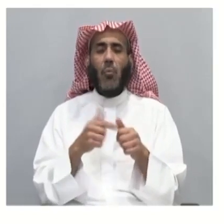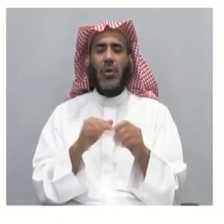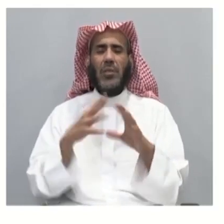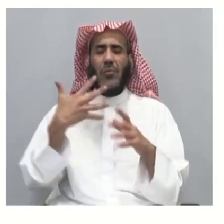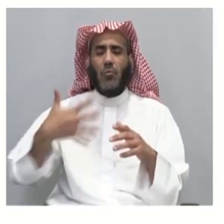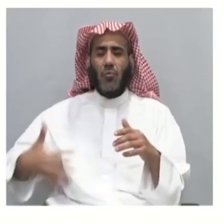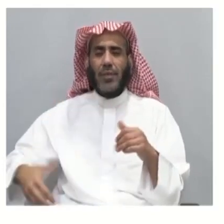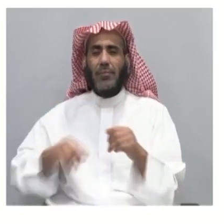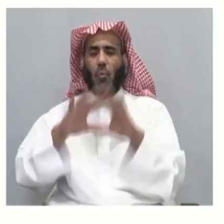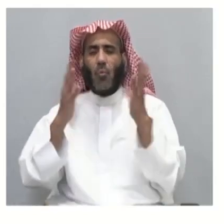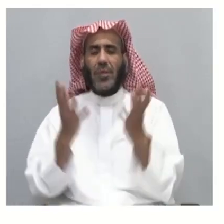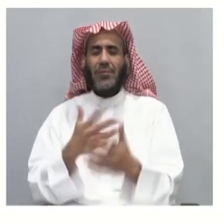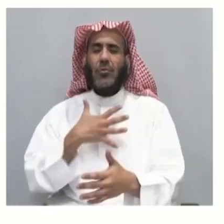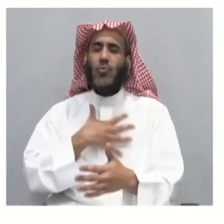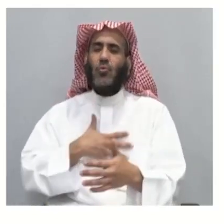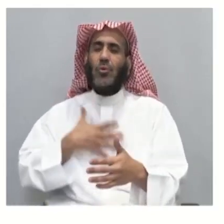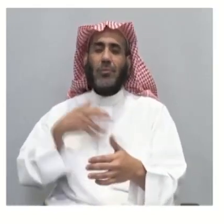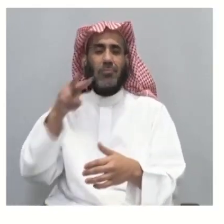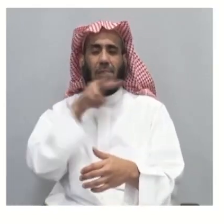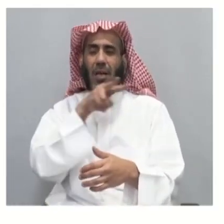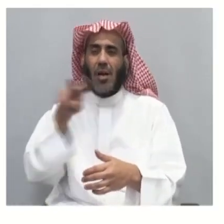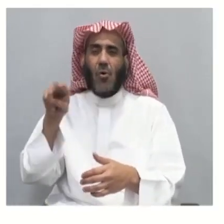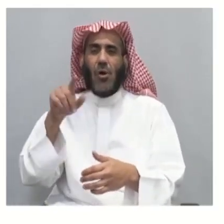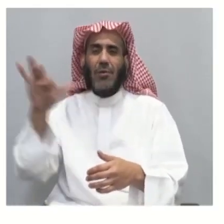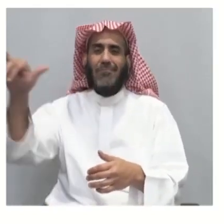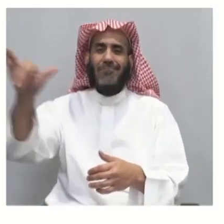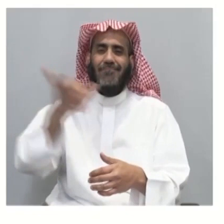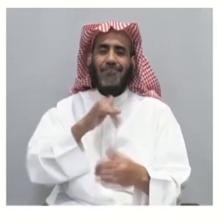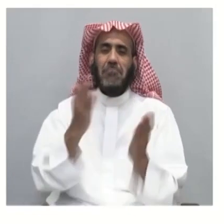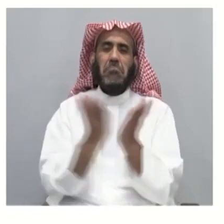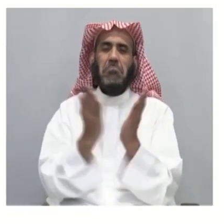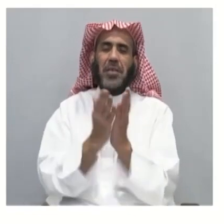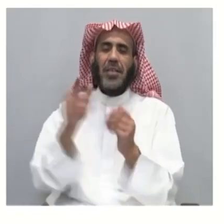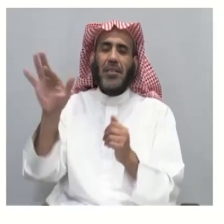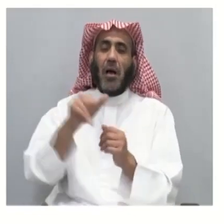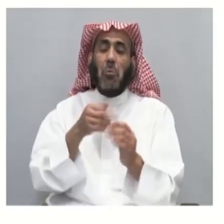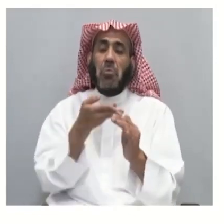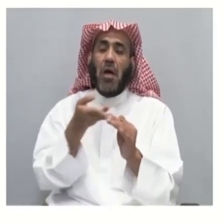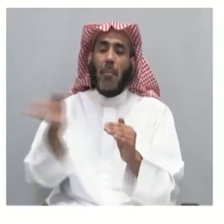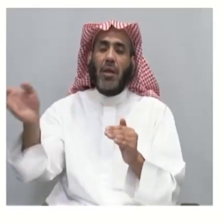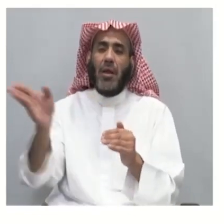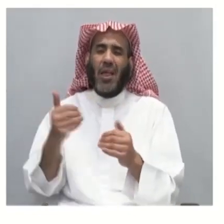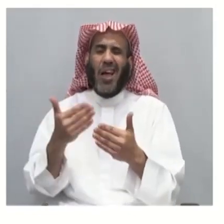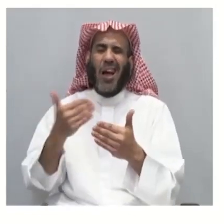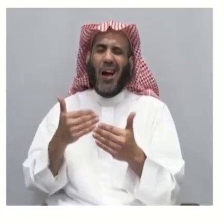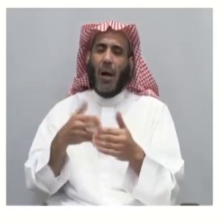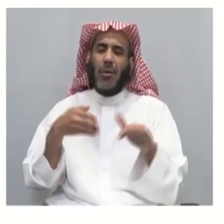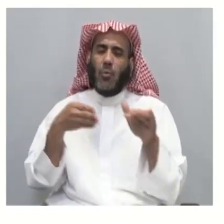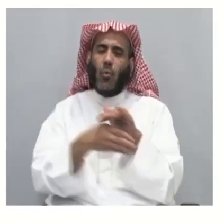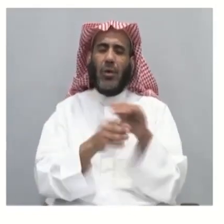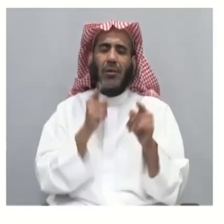لطفولتك وصف شعورك عندما ترى اخوانك عائدين من مدارسهم او ذاهبين اليها هذا قبل التحاقك انت